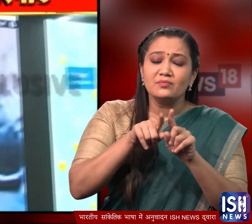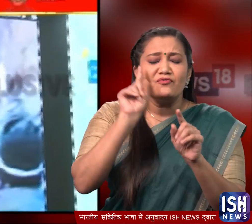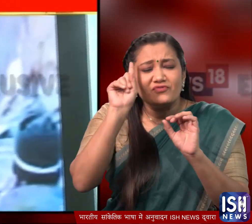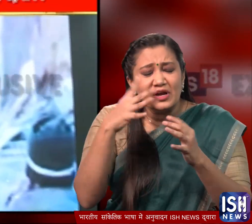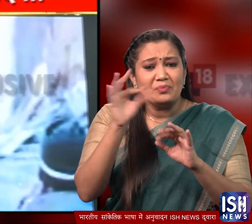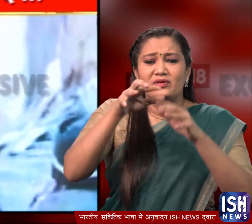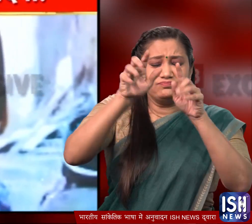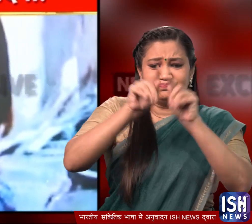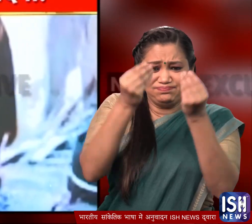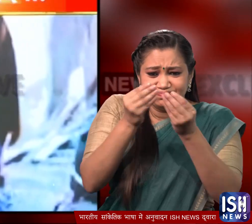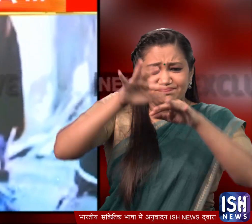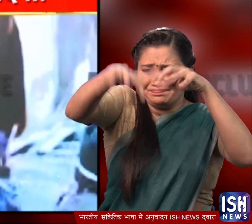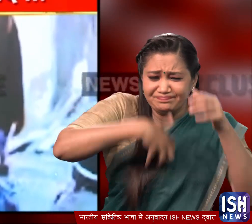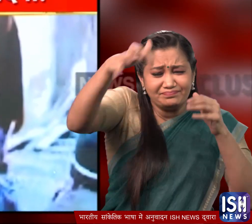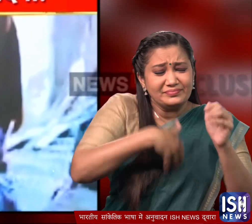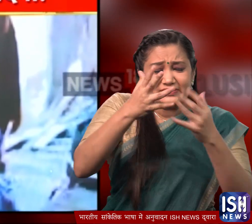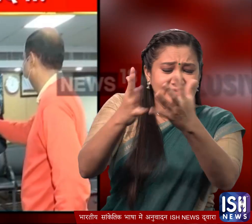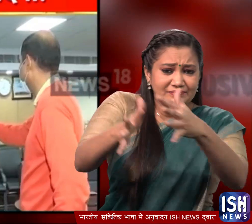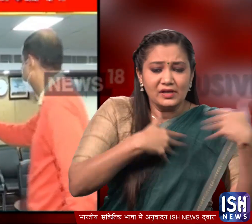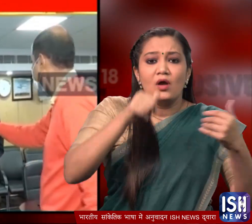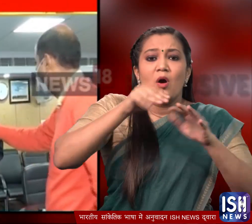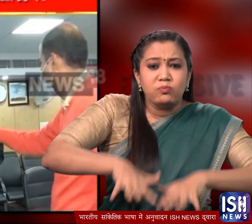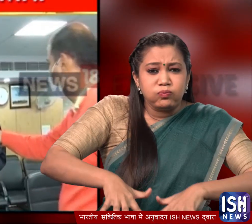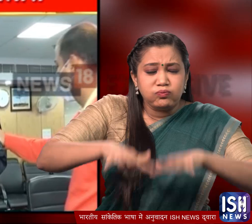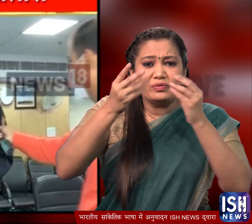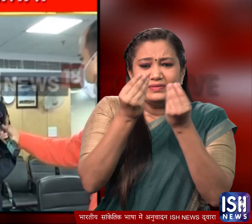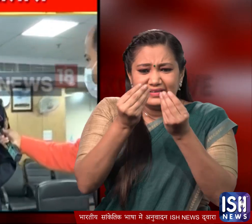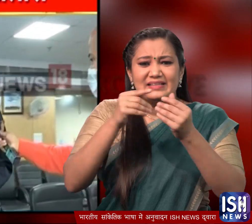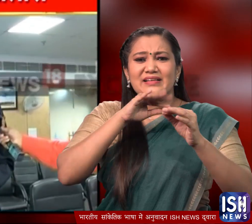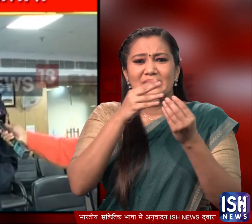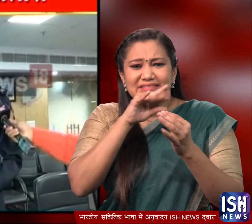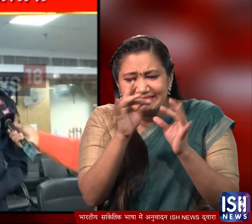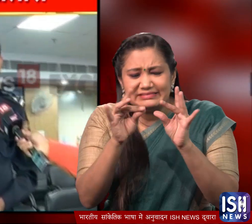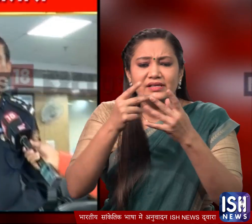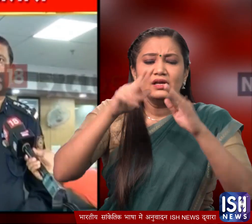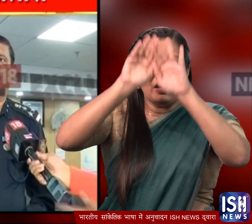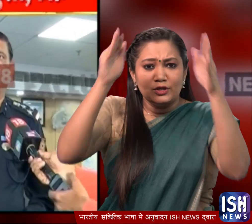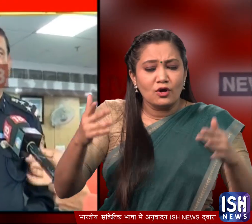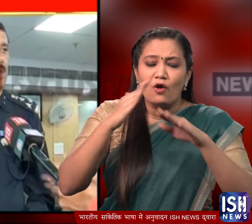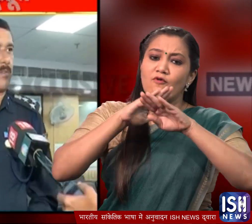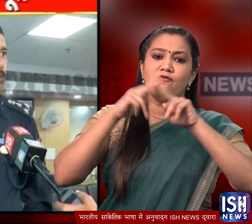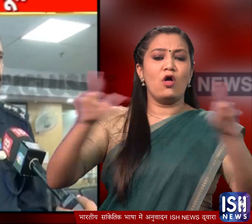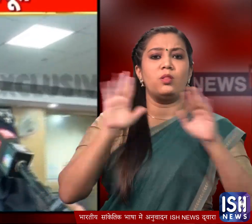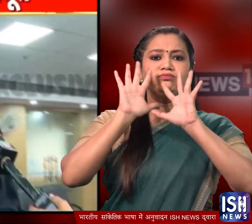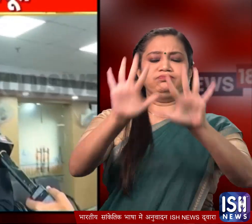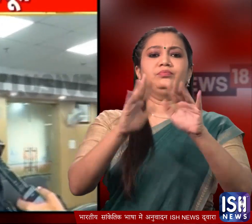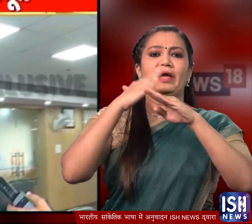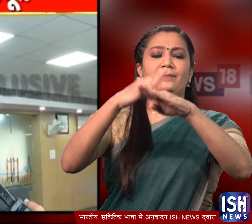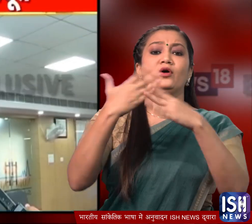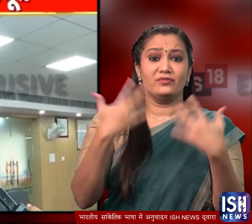यही है कि जल्द से जल्द सुरंग से मलबा निकाला जा सके। फ्लड और उसका जो डेब्री कल आया उसमें टनल में ये पूरा कवर हो